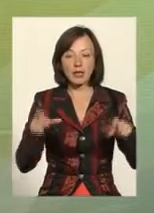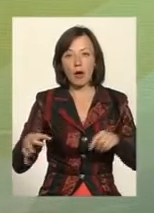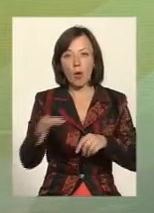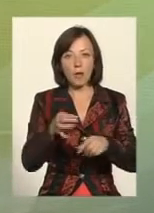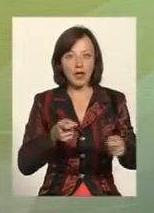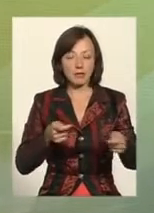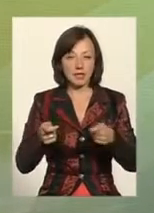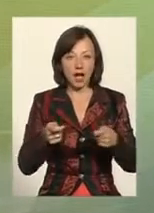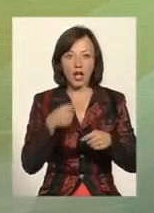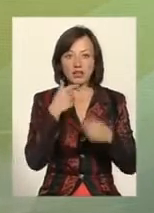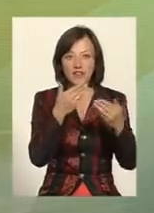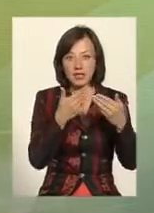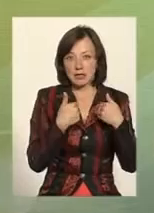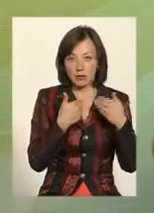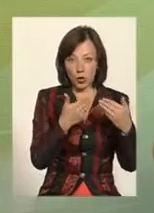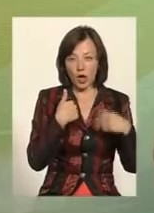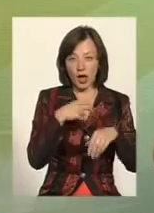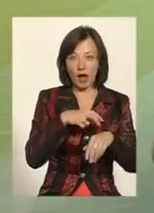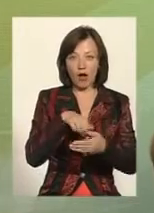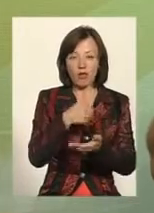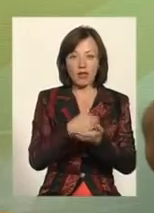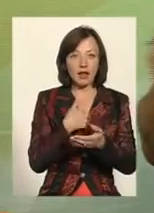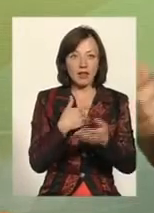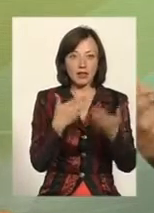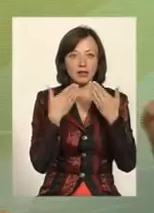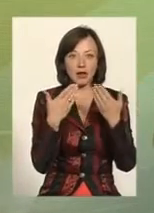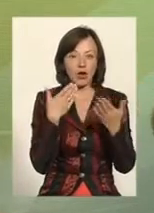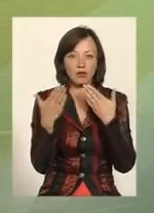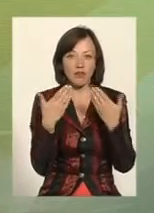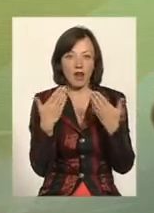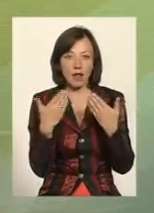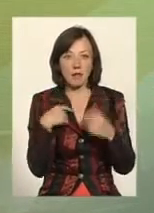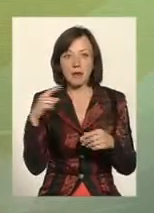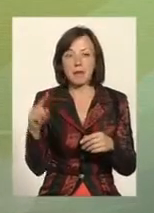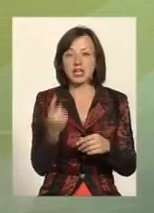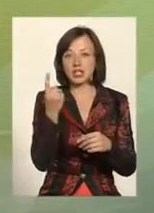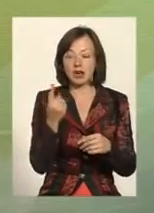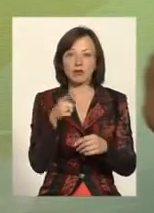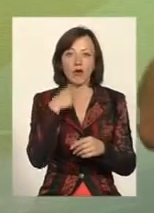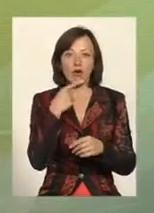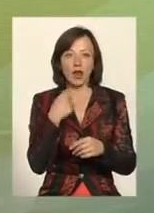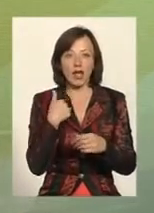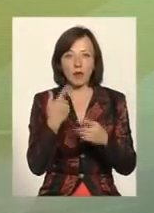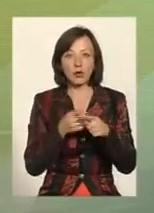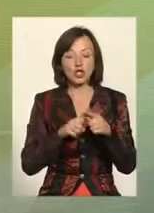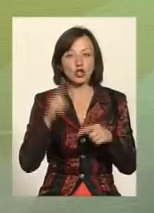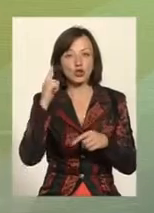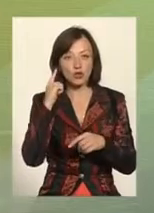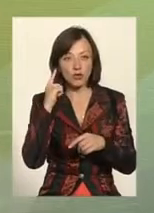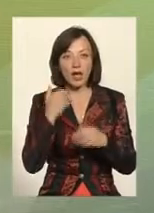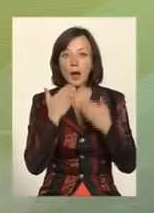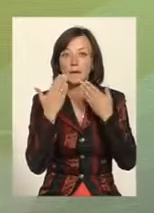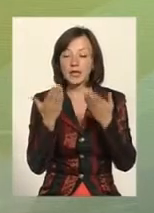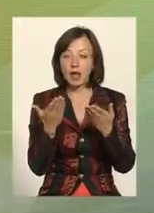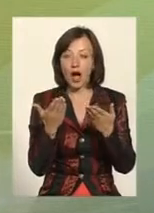державної адміністрації. Каже, ви зі мною, я лікар головний, ви зі мною не мали ніякої розмови, ми перший раз з вами про це говоримо, хоча я про це чув. І я